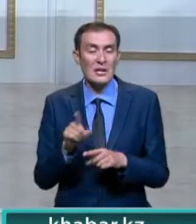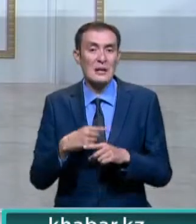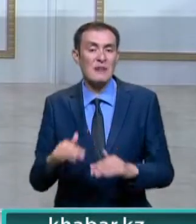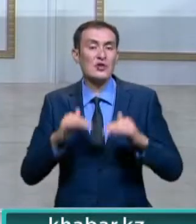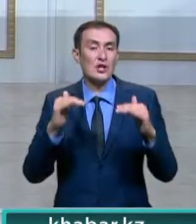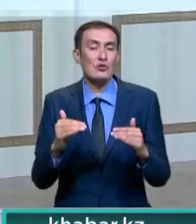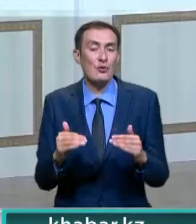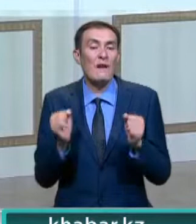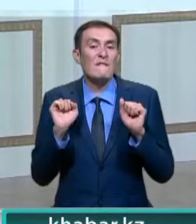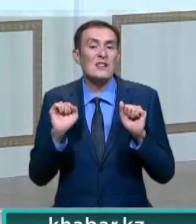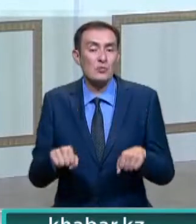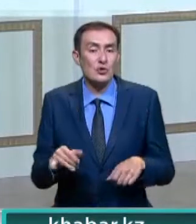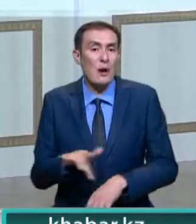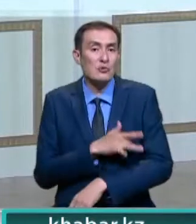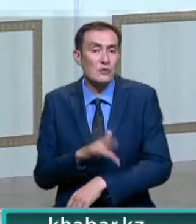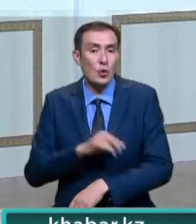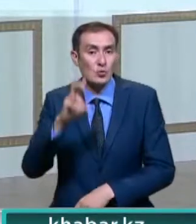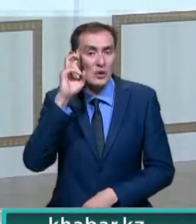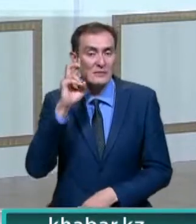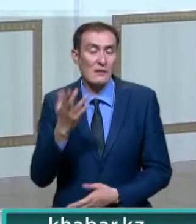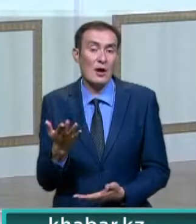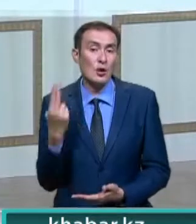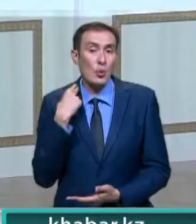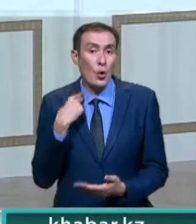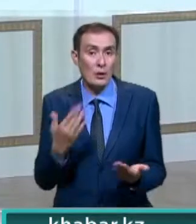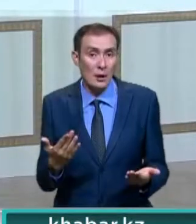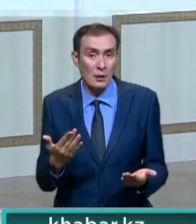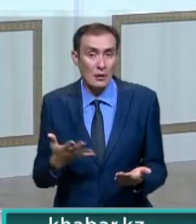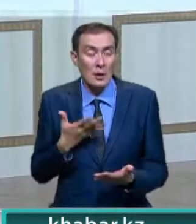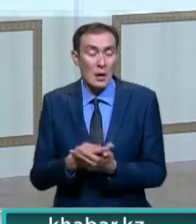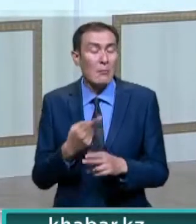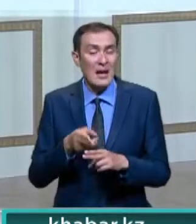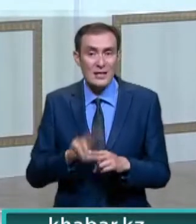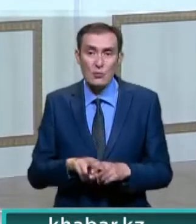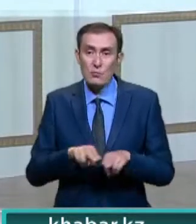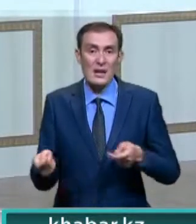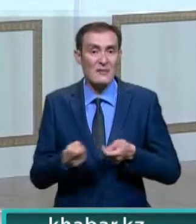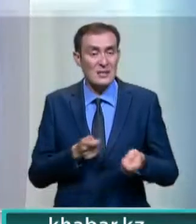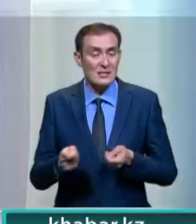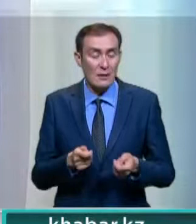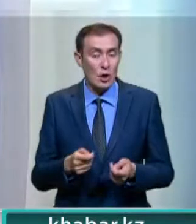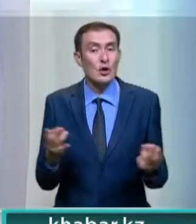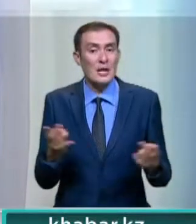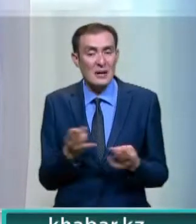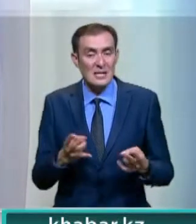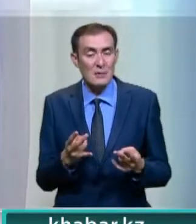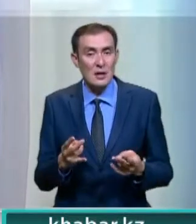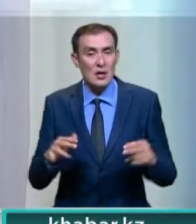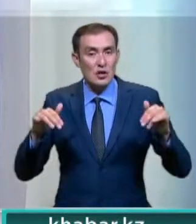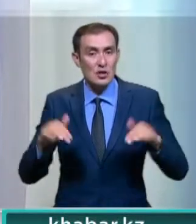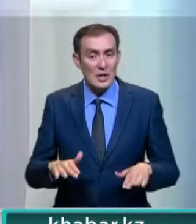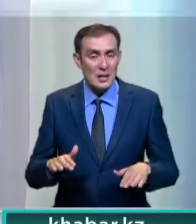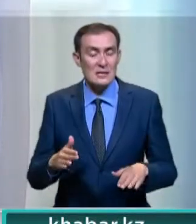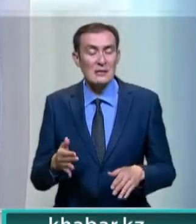превышению лимитов по обслуживанию государственного долга, поэтому правительству предстоит принимать решения, исходя